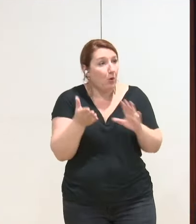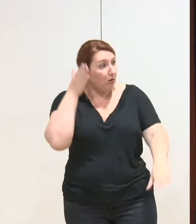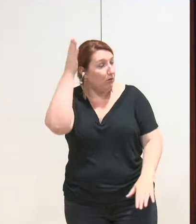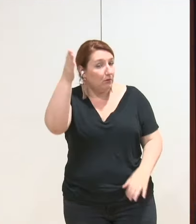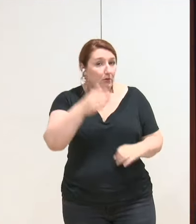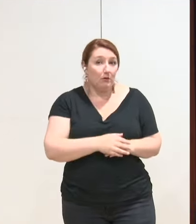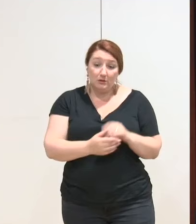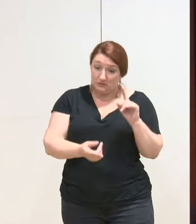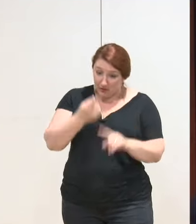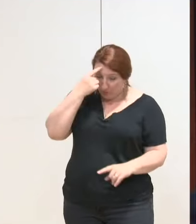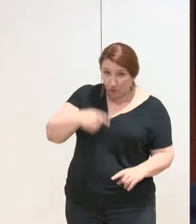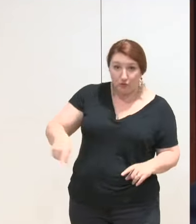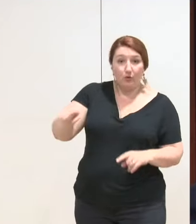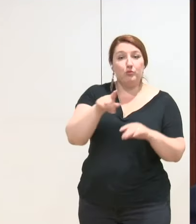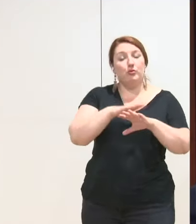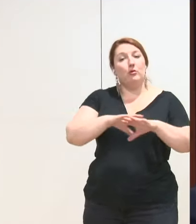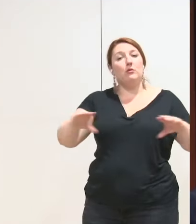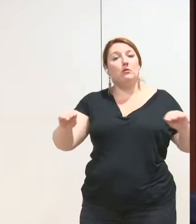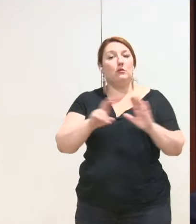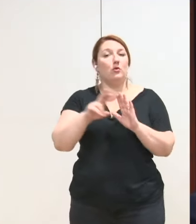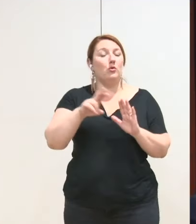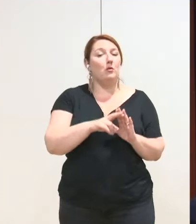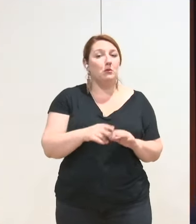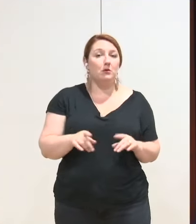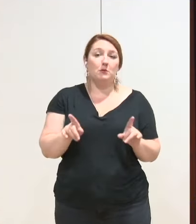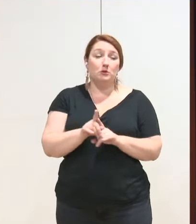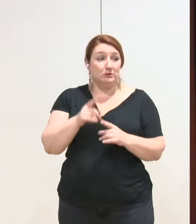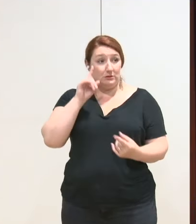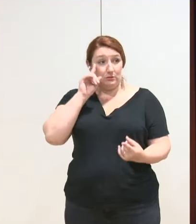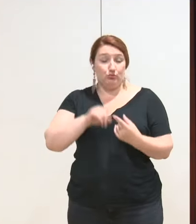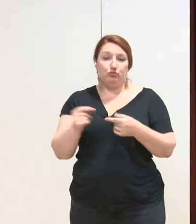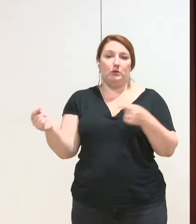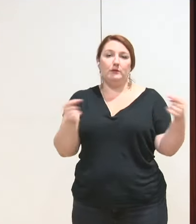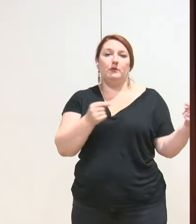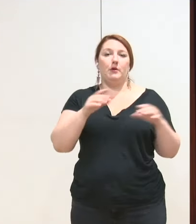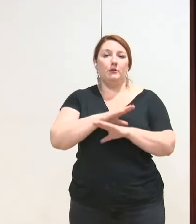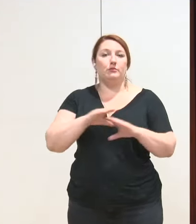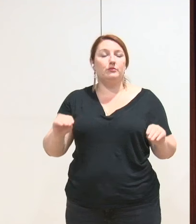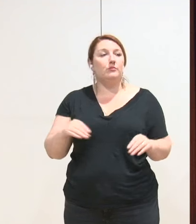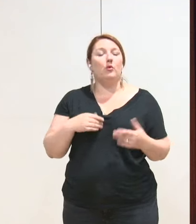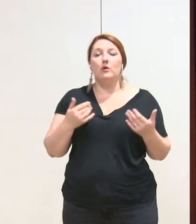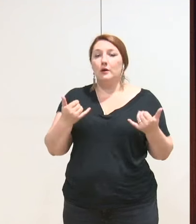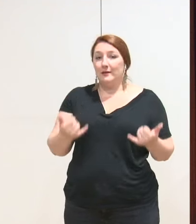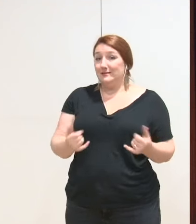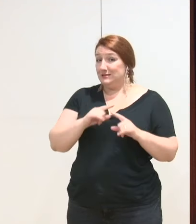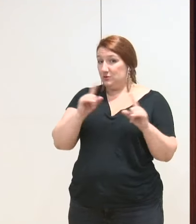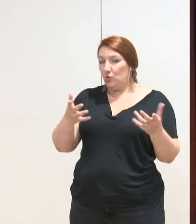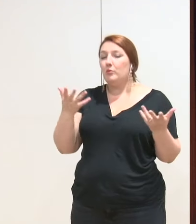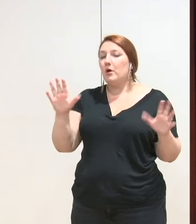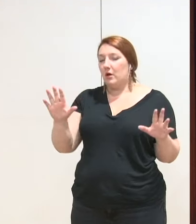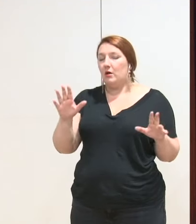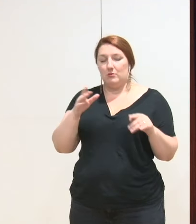nos débats je n'entends pas en revanche laisser dire et même s'il n'est pas là il l'entendra par vos soins j'en suis